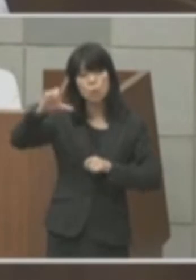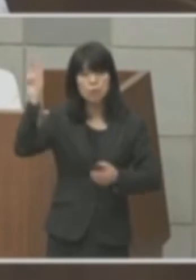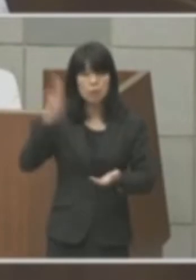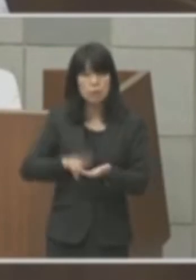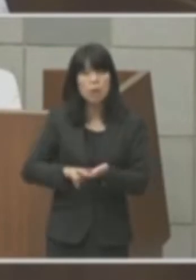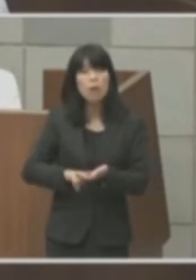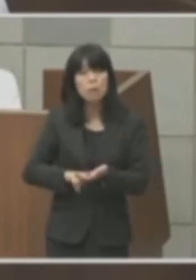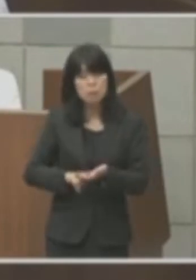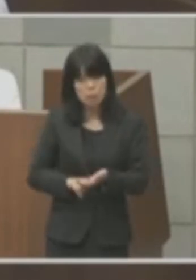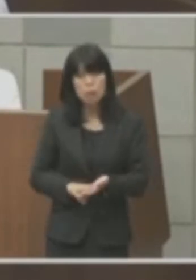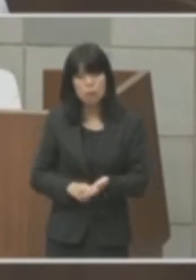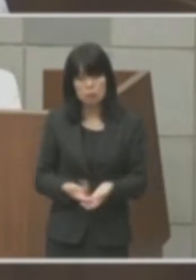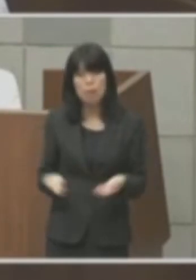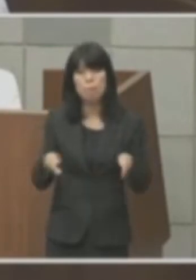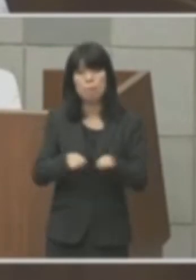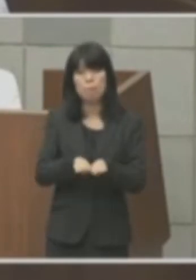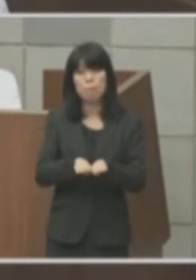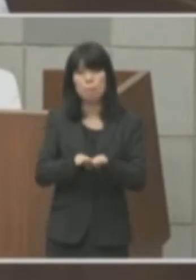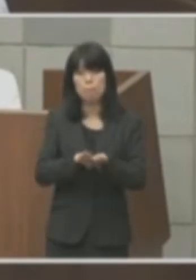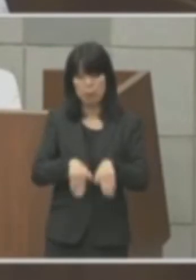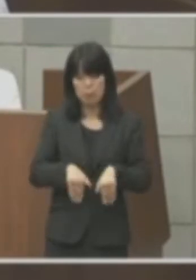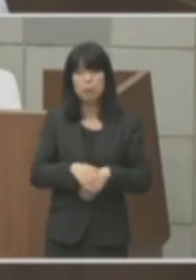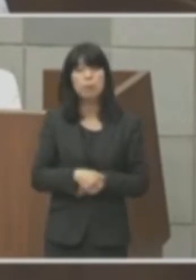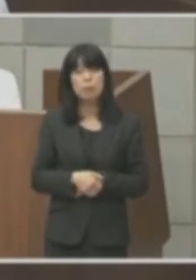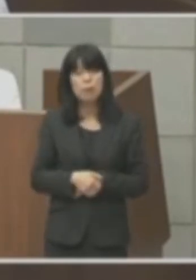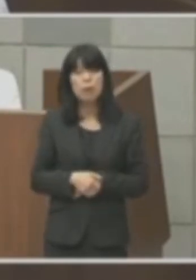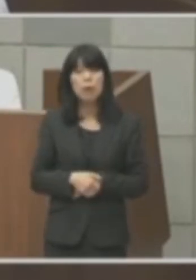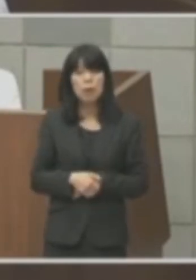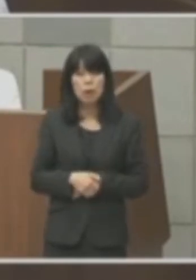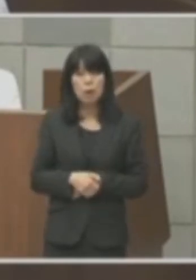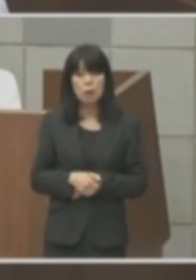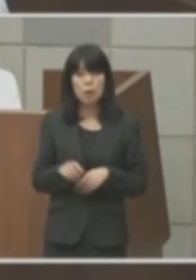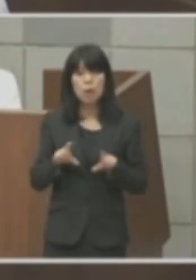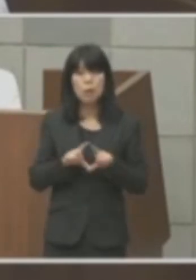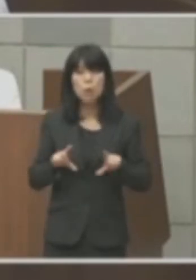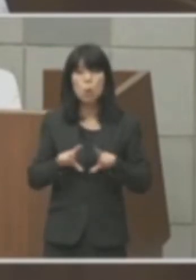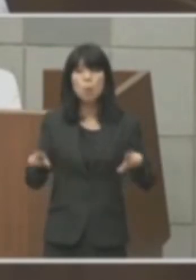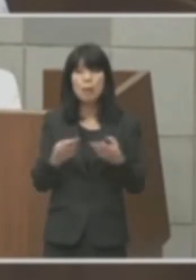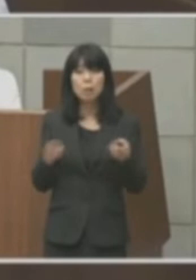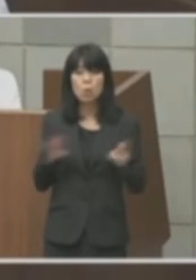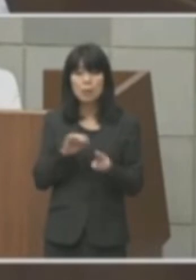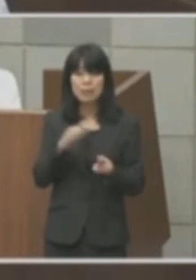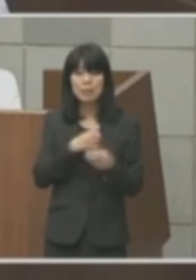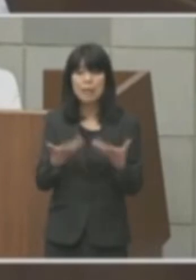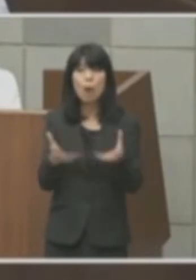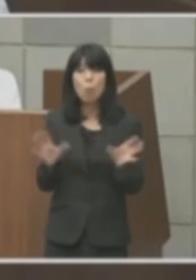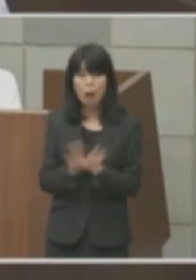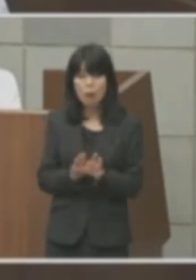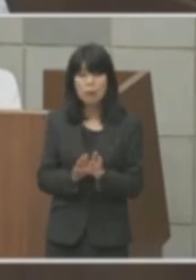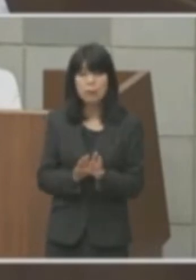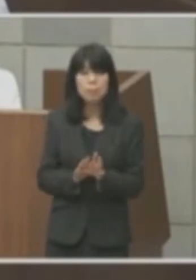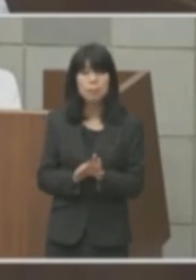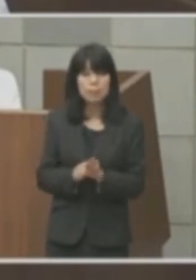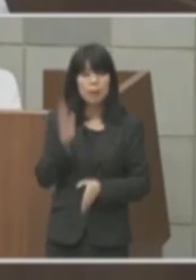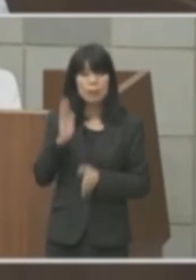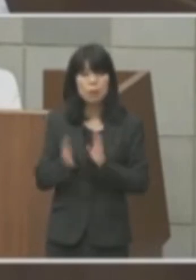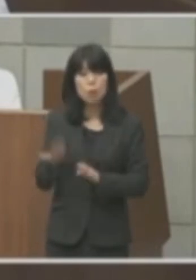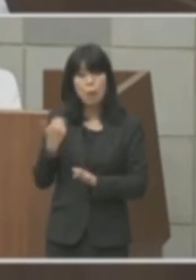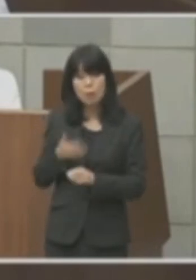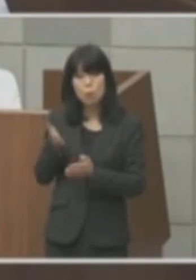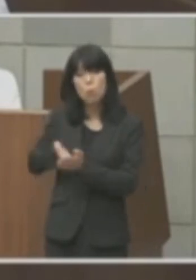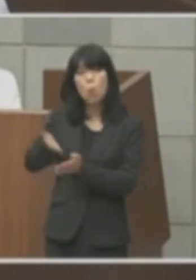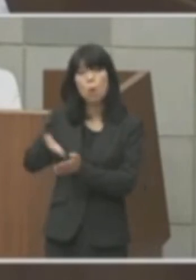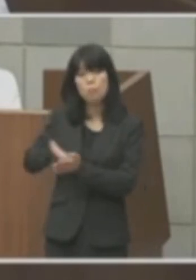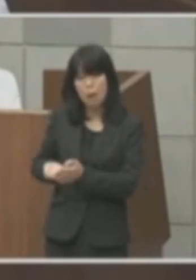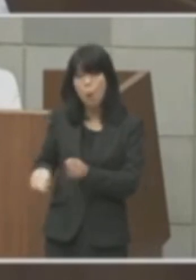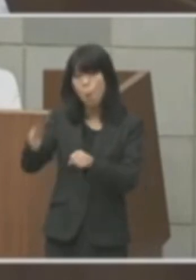し、同日閉会いたしました。私たち日本共産党議員団は、採決に先立ち行った討論で、本件